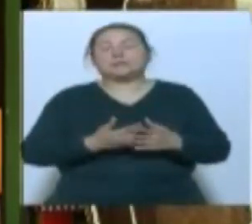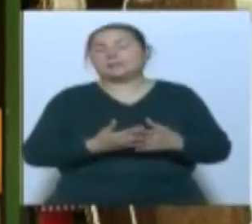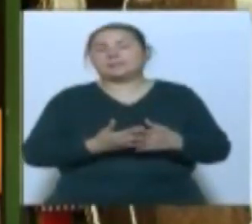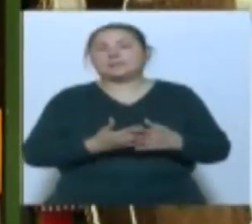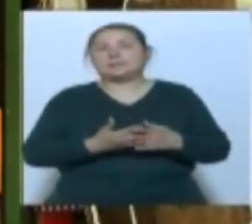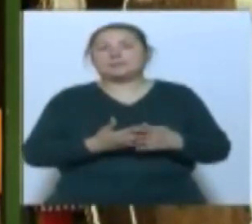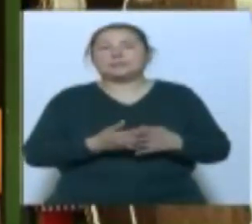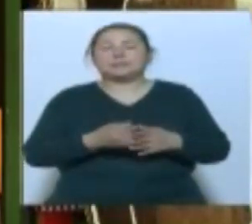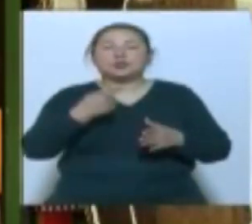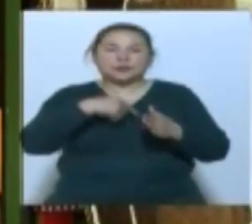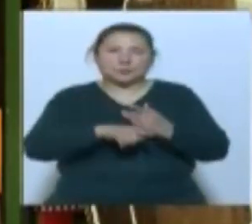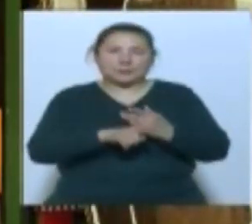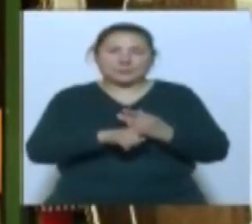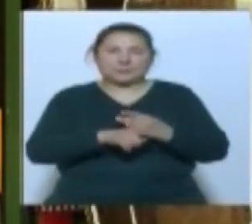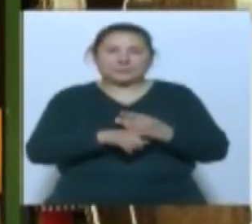Фольклор жырдың ішінде